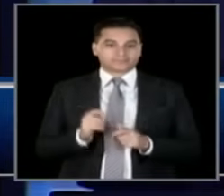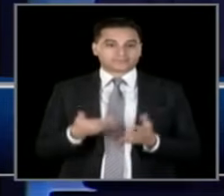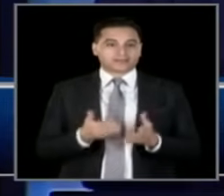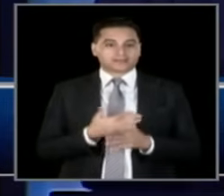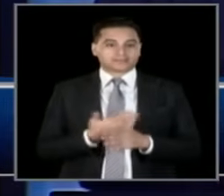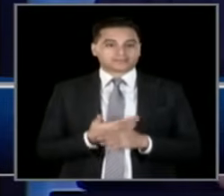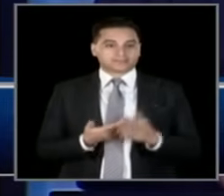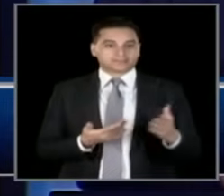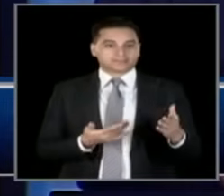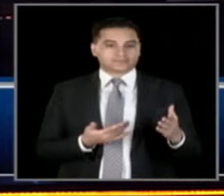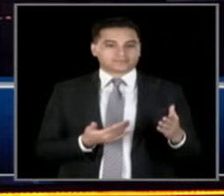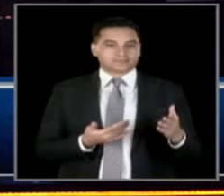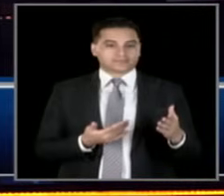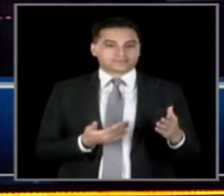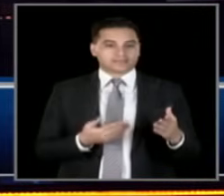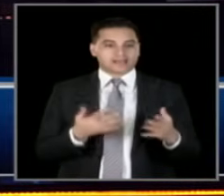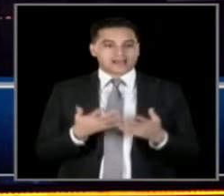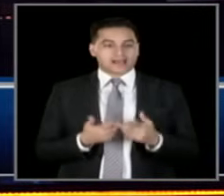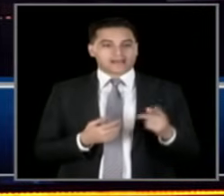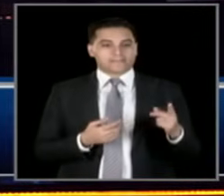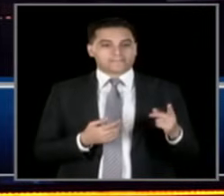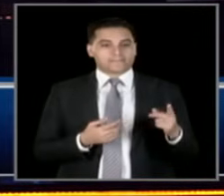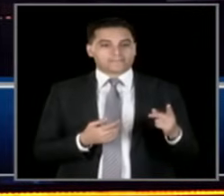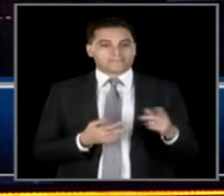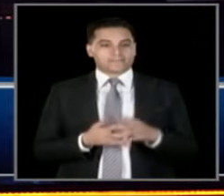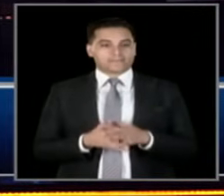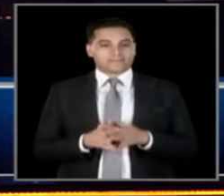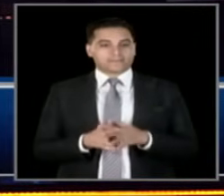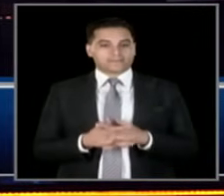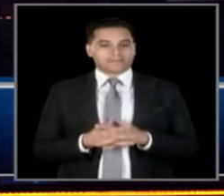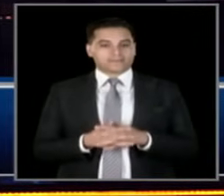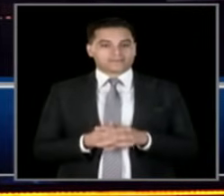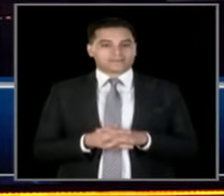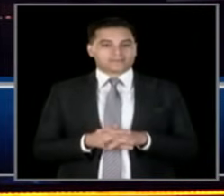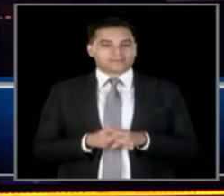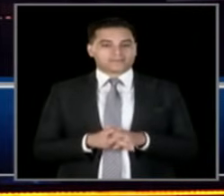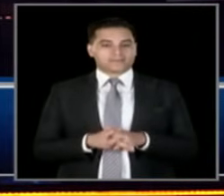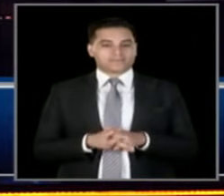افهم؟ كام؟ اجابه السؤال ده كام؟ انا هسيبك تحل سؤال تاني.